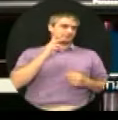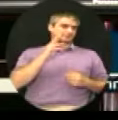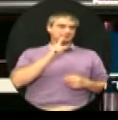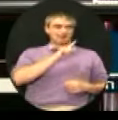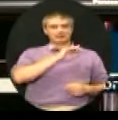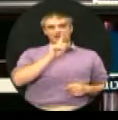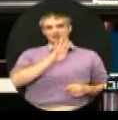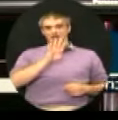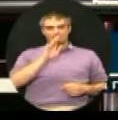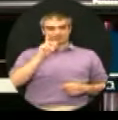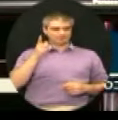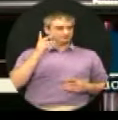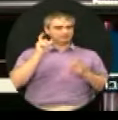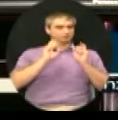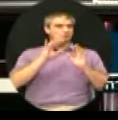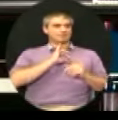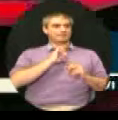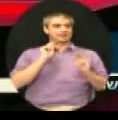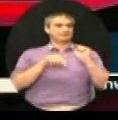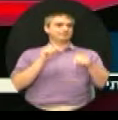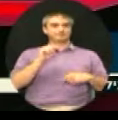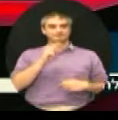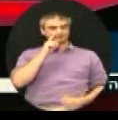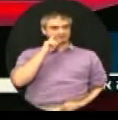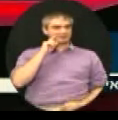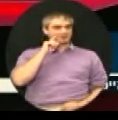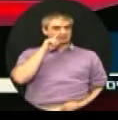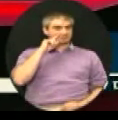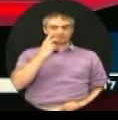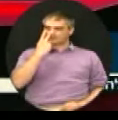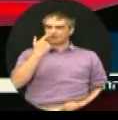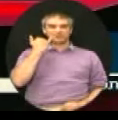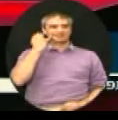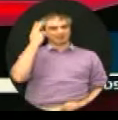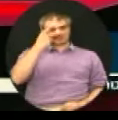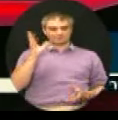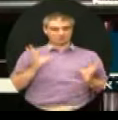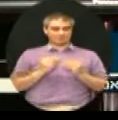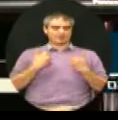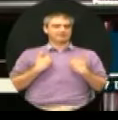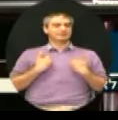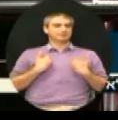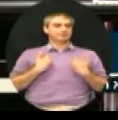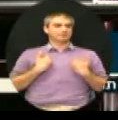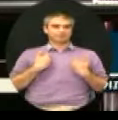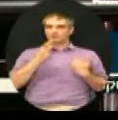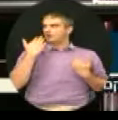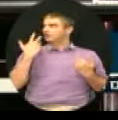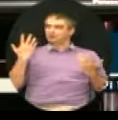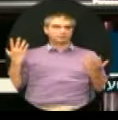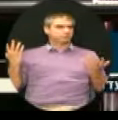צהריים, דמויות מאוד מאוד מעניינות, ולראות את יצחק נבון איתנו, שזו